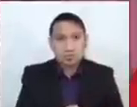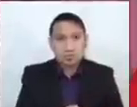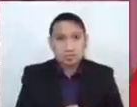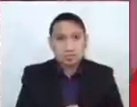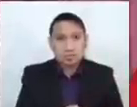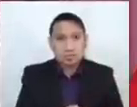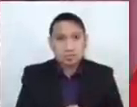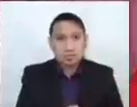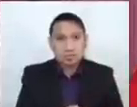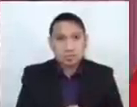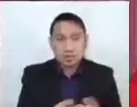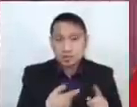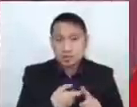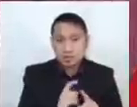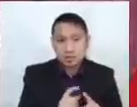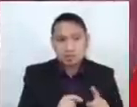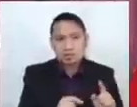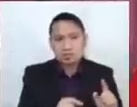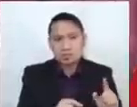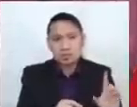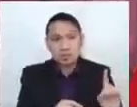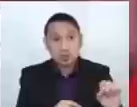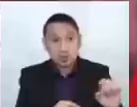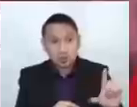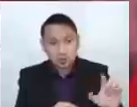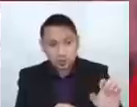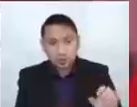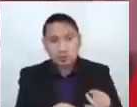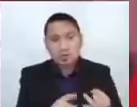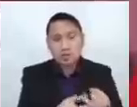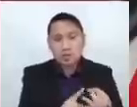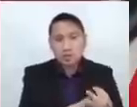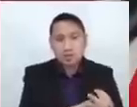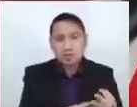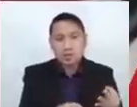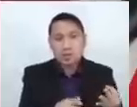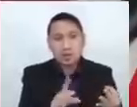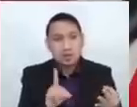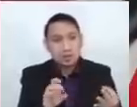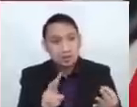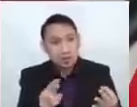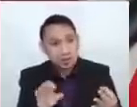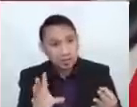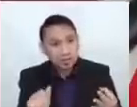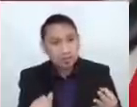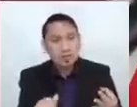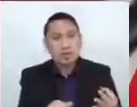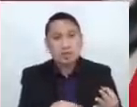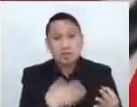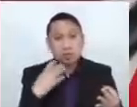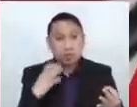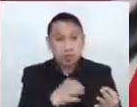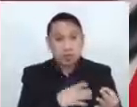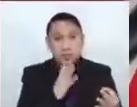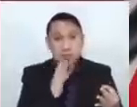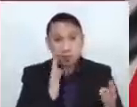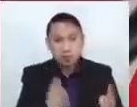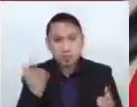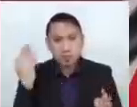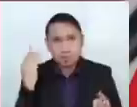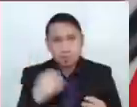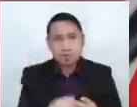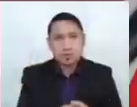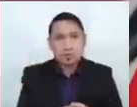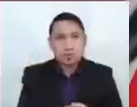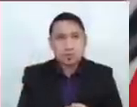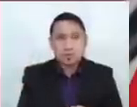Labor Secretary, si Speaker de Venecia, pinatawag kami. Sabi niya, ikaw, Lebot, naging Secretary of